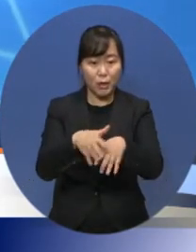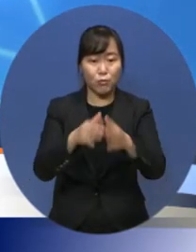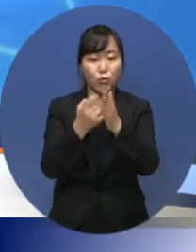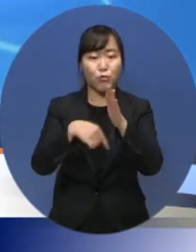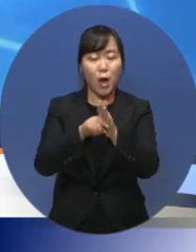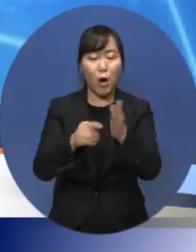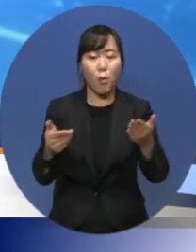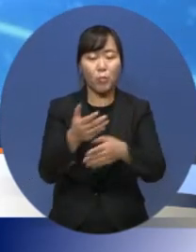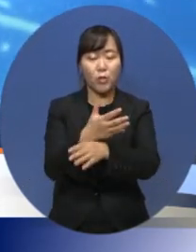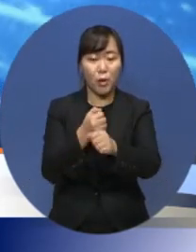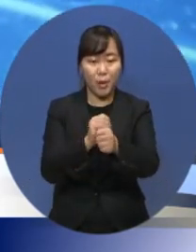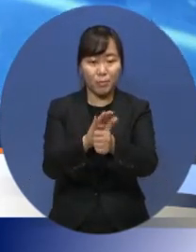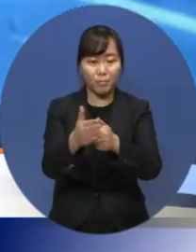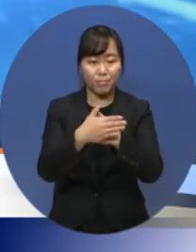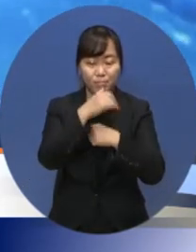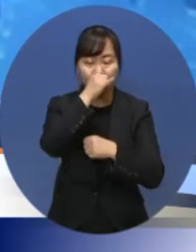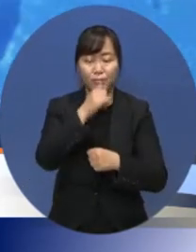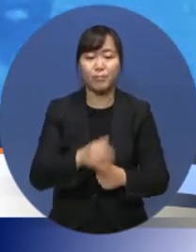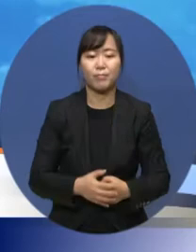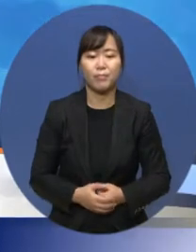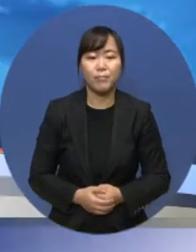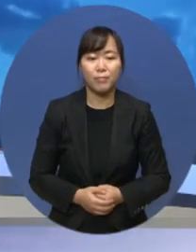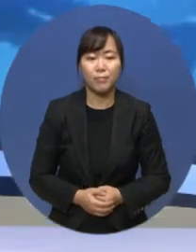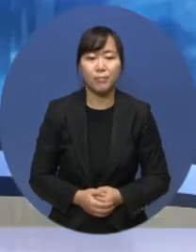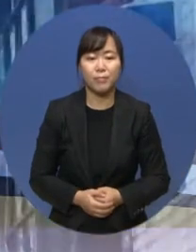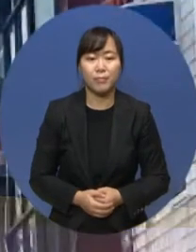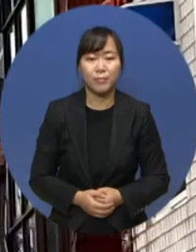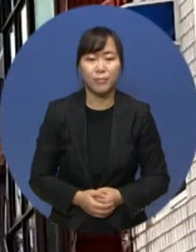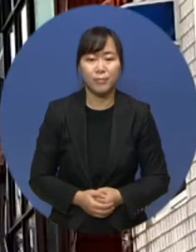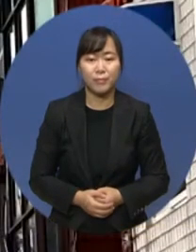체결했습니다. 정운선 기자가 보도합니다.